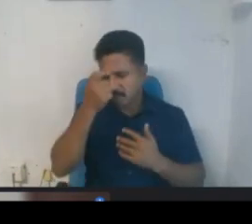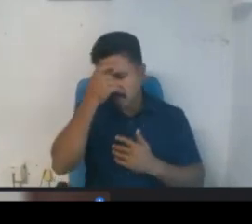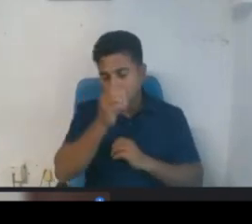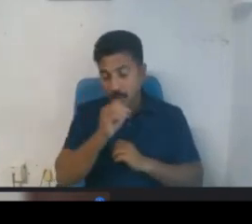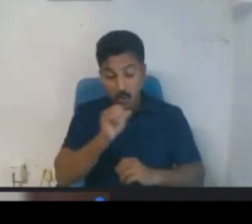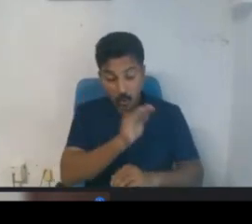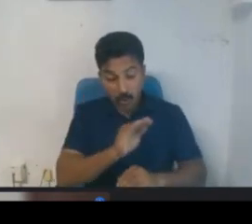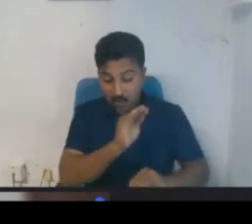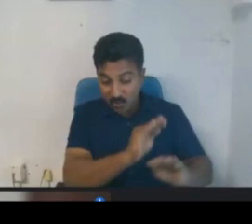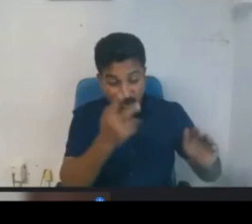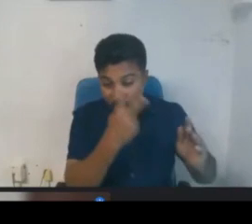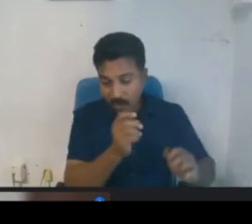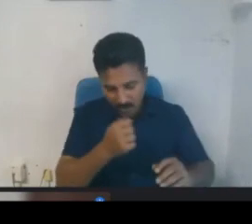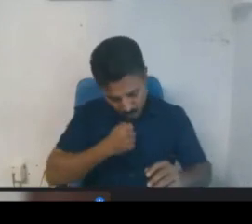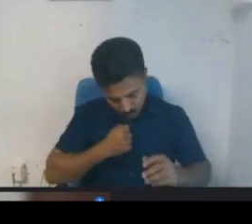കുട്ടികളെ സംബന്ധിച്ചിട്ടല്ലാത്ത